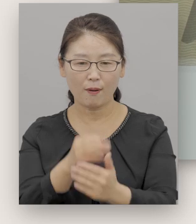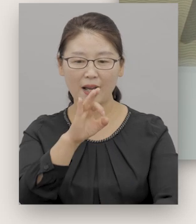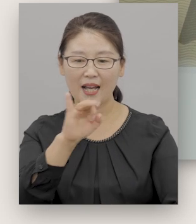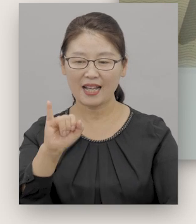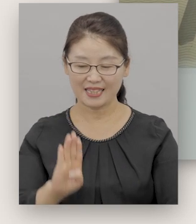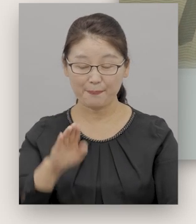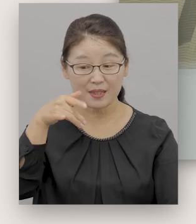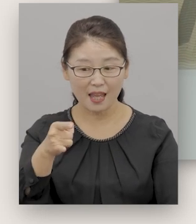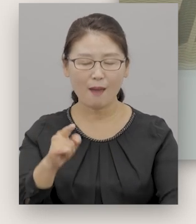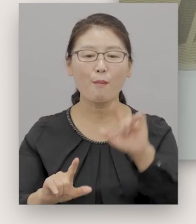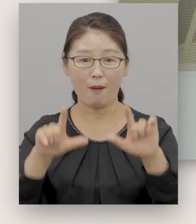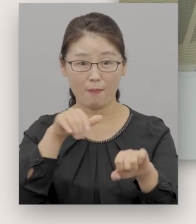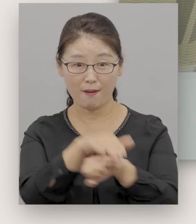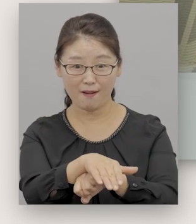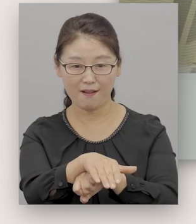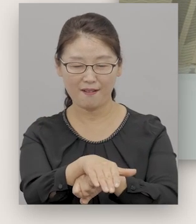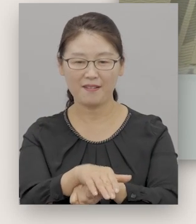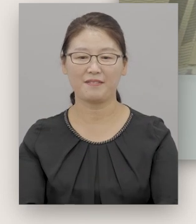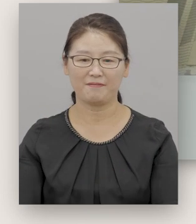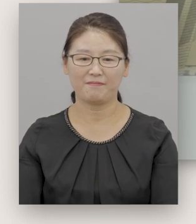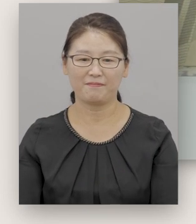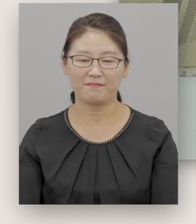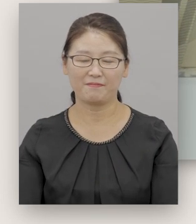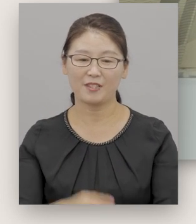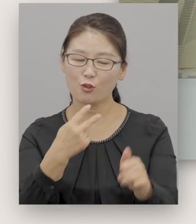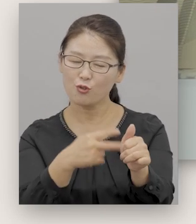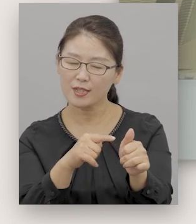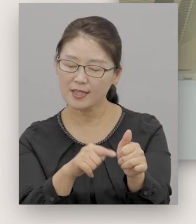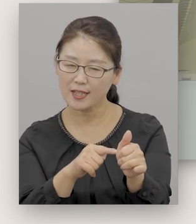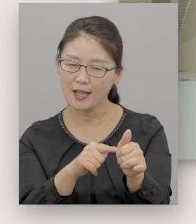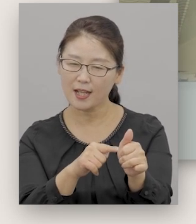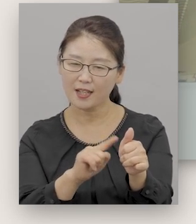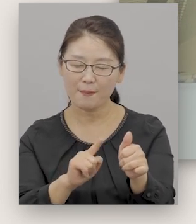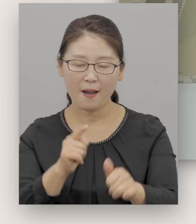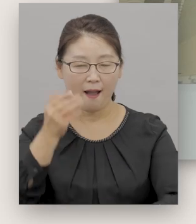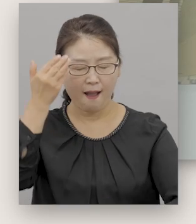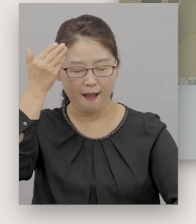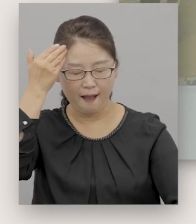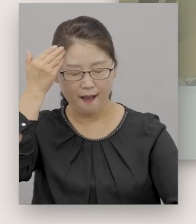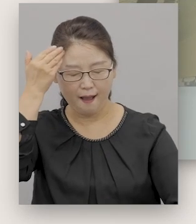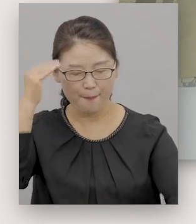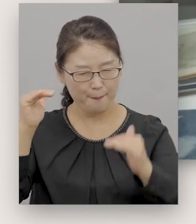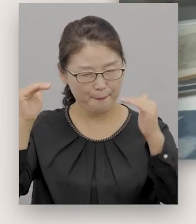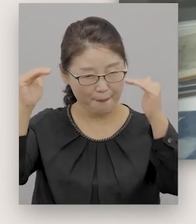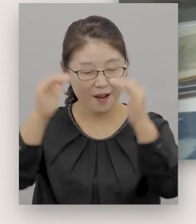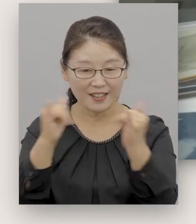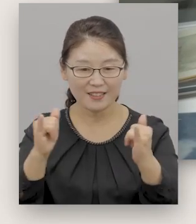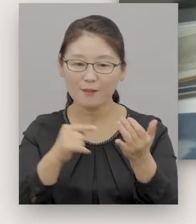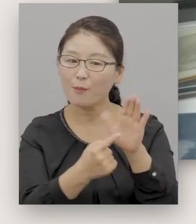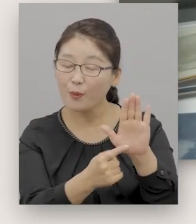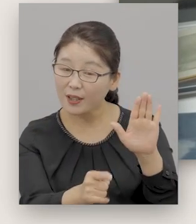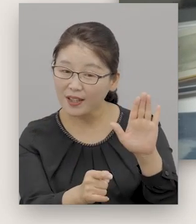될수 있는 약간 팝업북 같은 형식의 작업이고, 뒷샹을 하나의 지적인 성인으로 표현을 한 이제